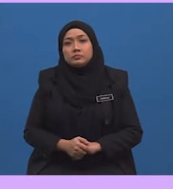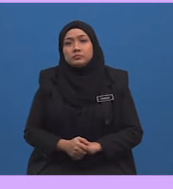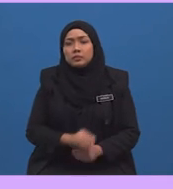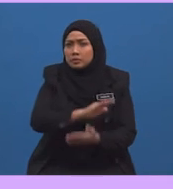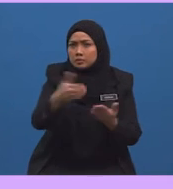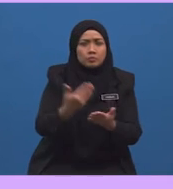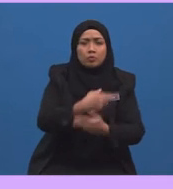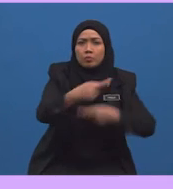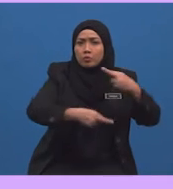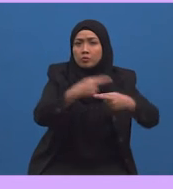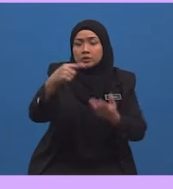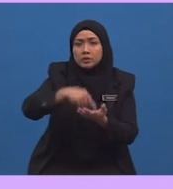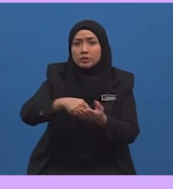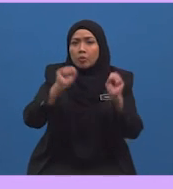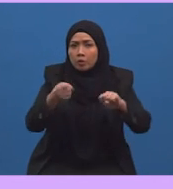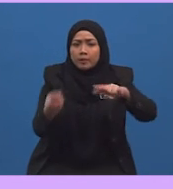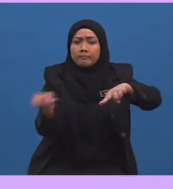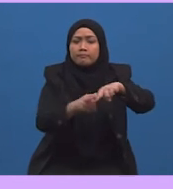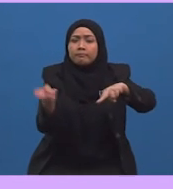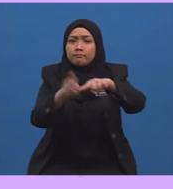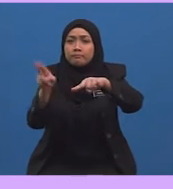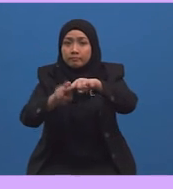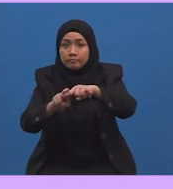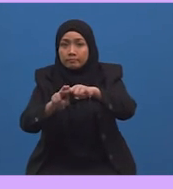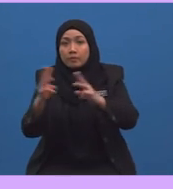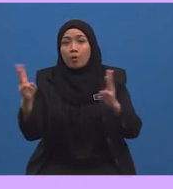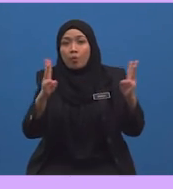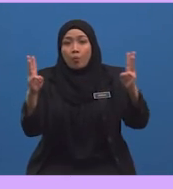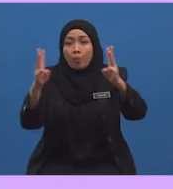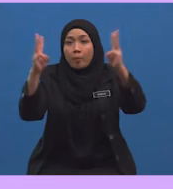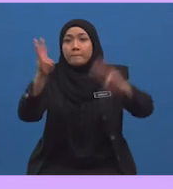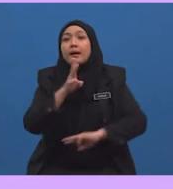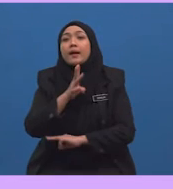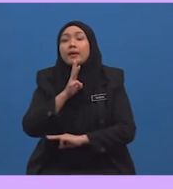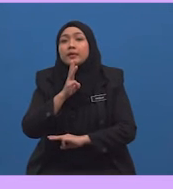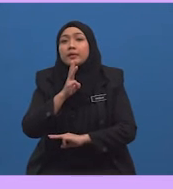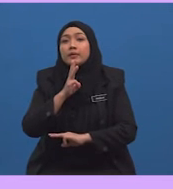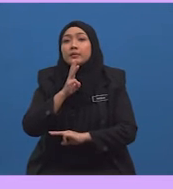Kesemua proses ini dapat meningkatkan kandungan wang air di atmosfera.